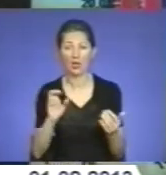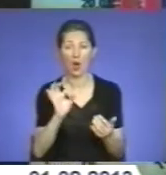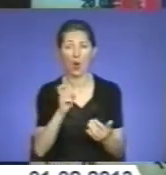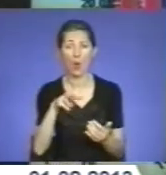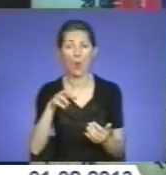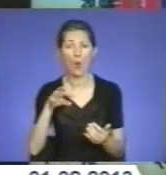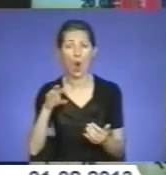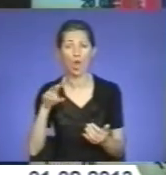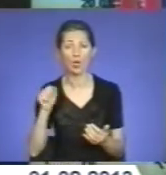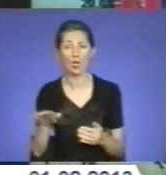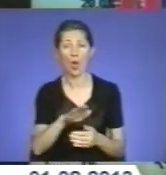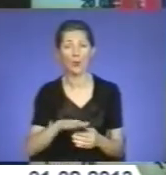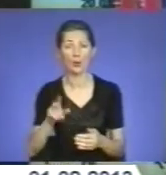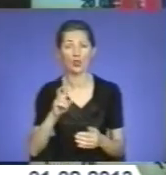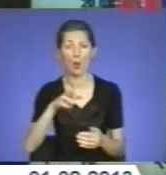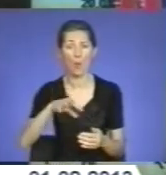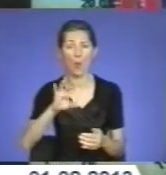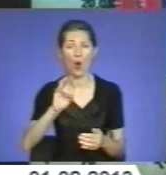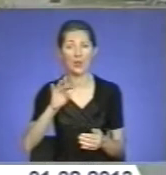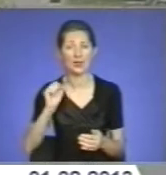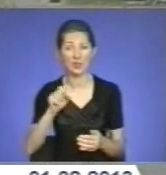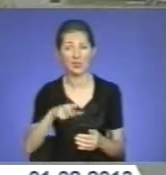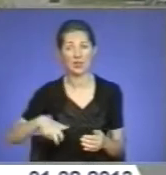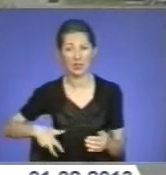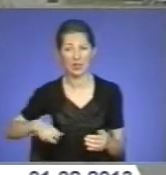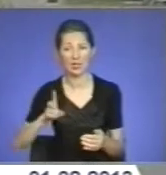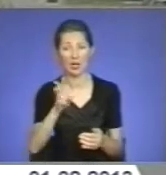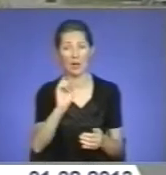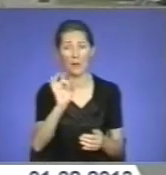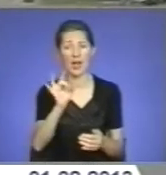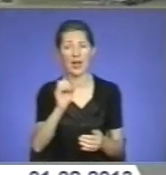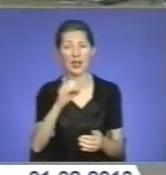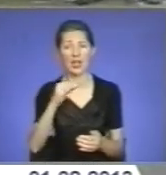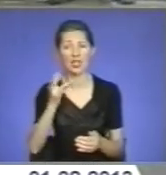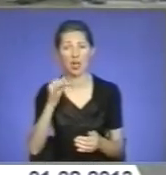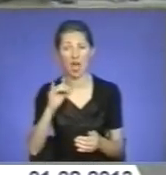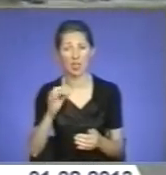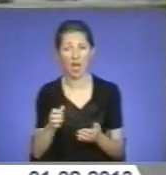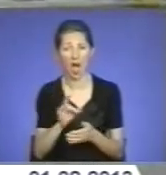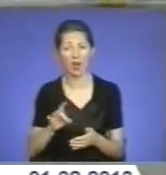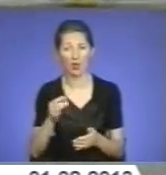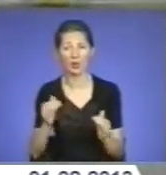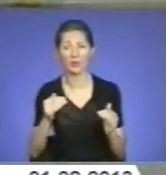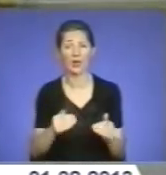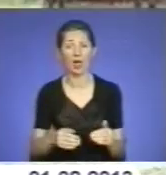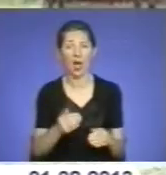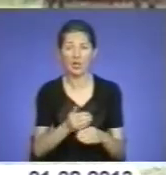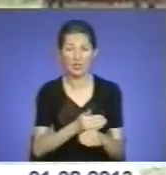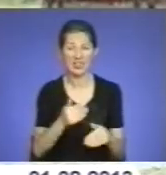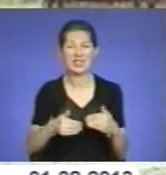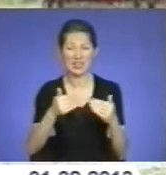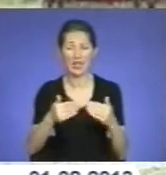Монастириського, Заліщицького, Борщівського, Бережанського районів. Разом з тим, низькі темпи жнив у